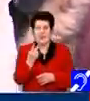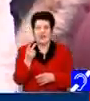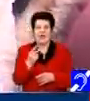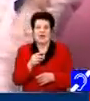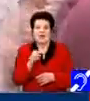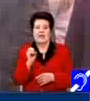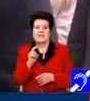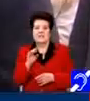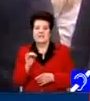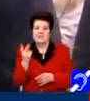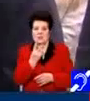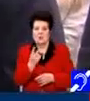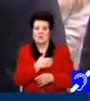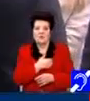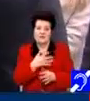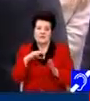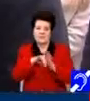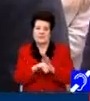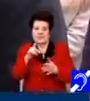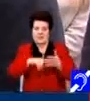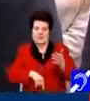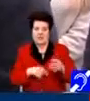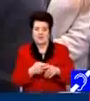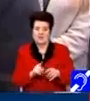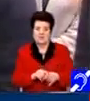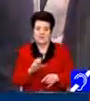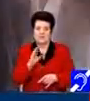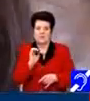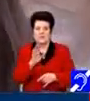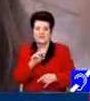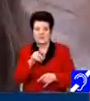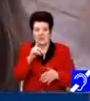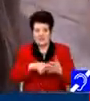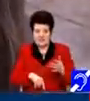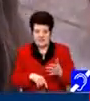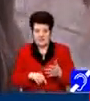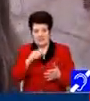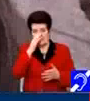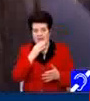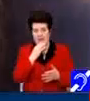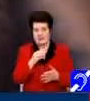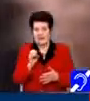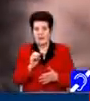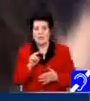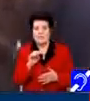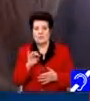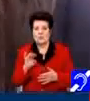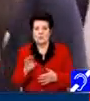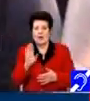să treacă la credința anglicană. Meghan Markle provine dintr-un mediu divers în privința credinței. Tatăl este episcopal, iar